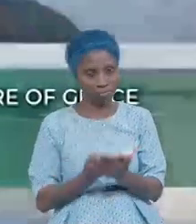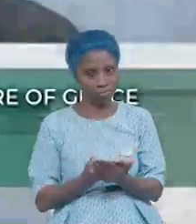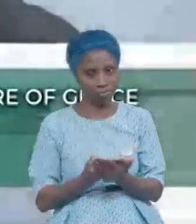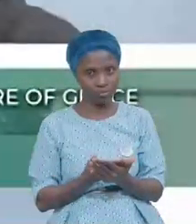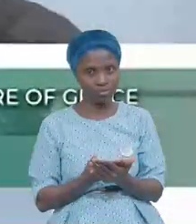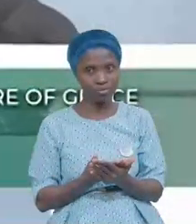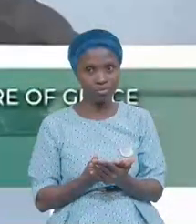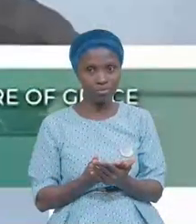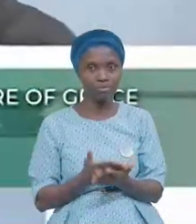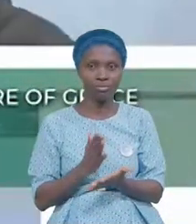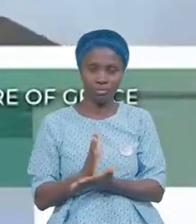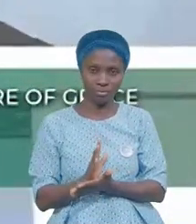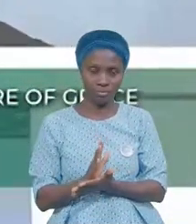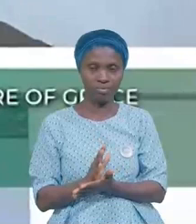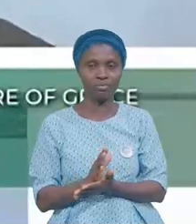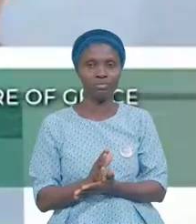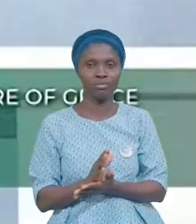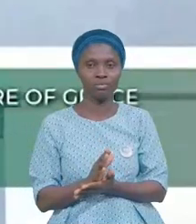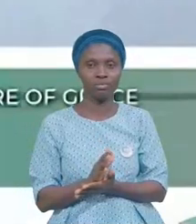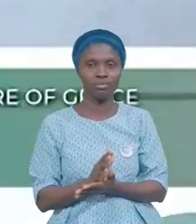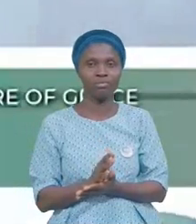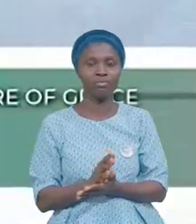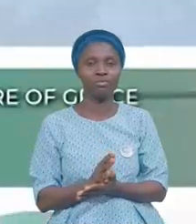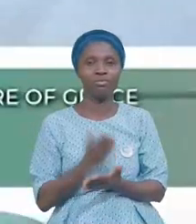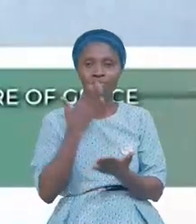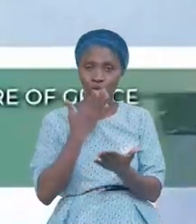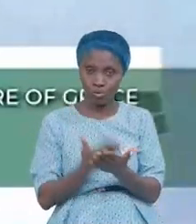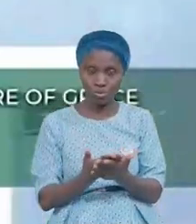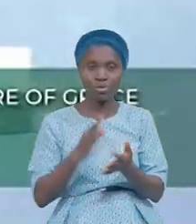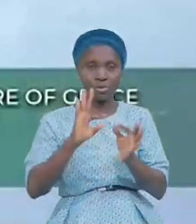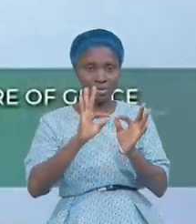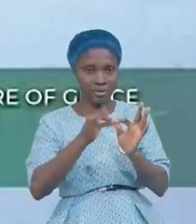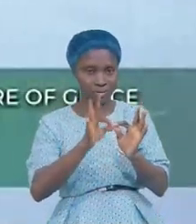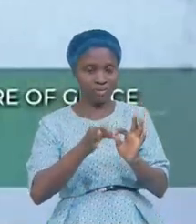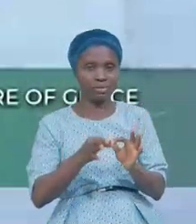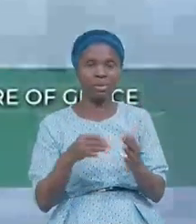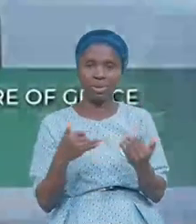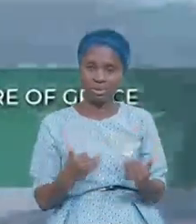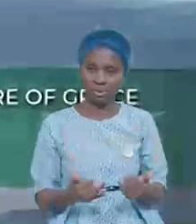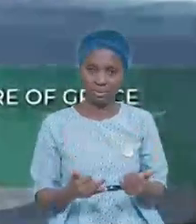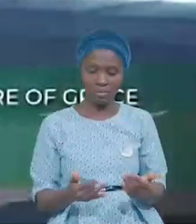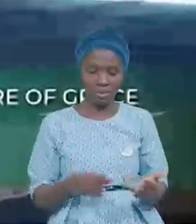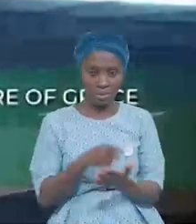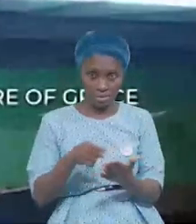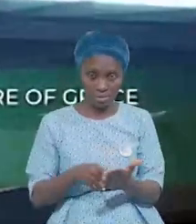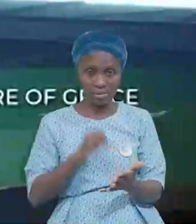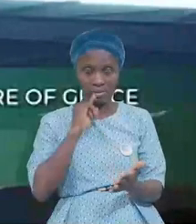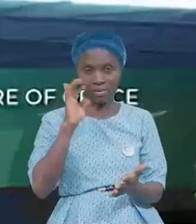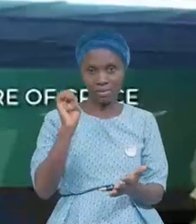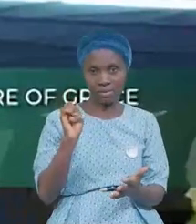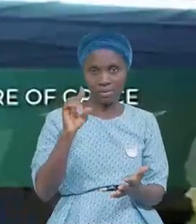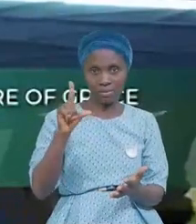C'est bon. Approprié. C'est une bonne interprétation. Voici Élie encore. Qui